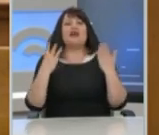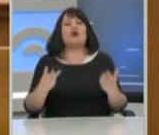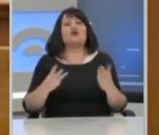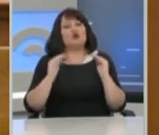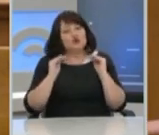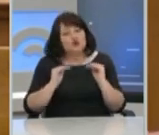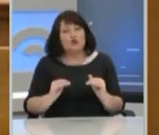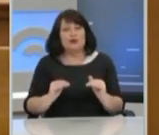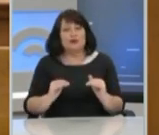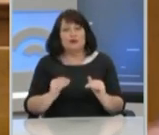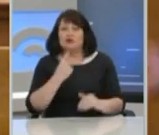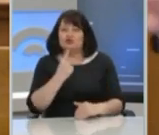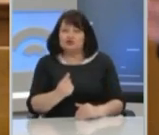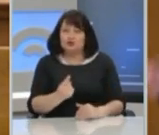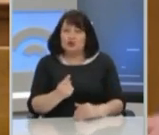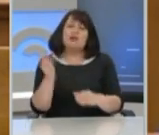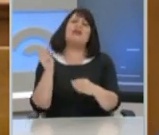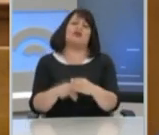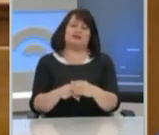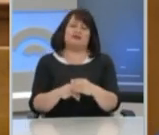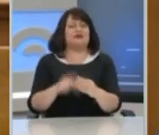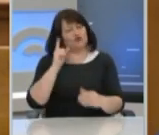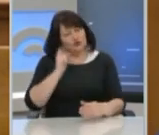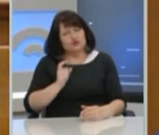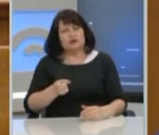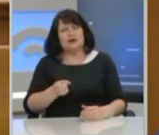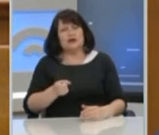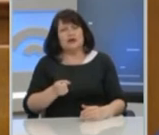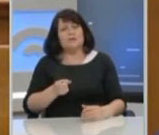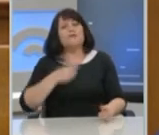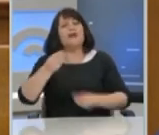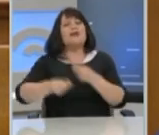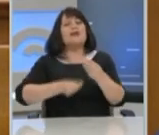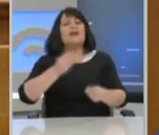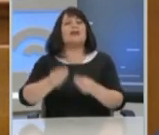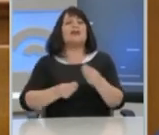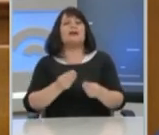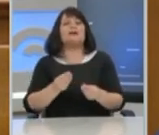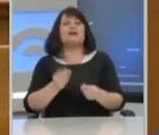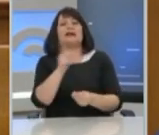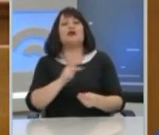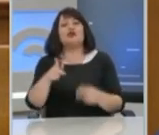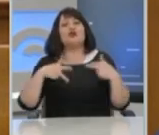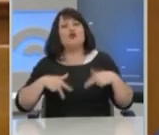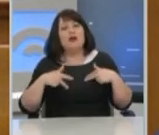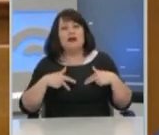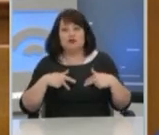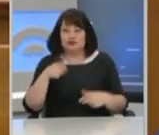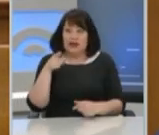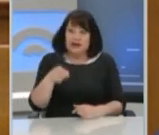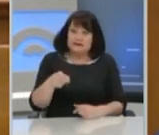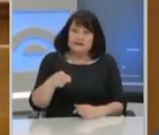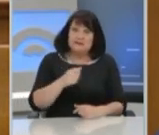τον οποίο από τώρα σας λέω ότι θα τον καταψηφίσετε φυσικά, γιατί θα δίνει χρηματοδότηση στο κοινωνικό κράτος που εσείς